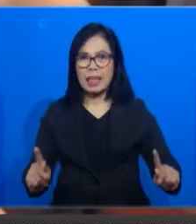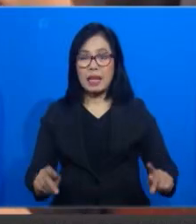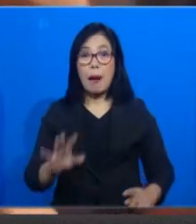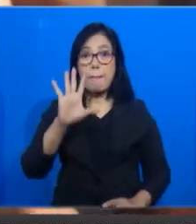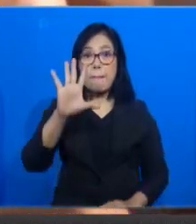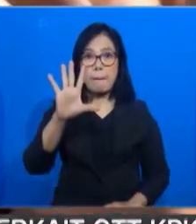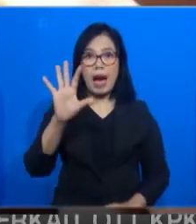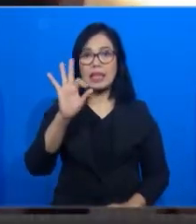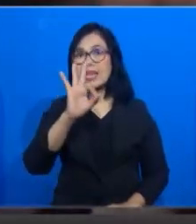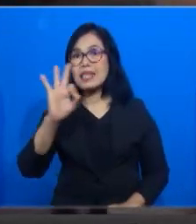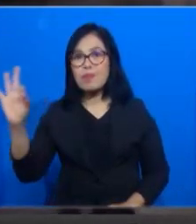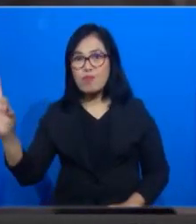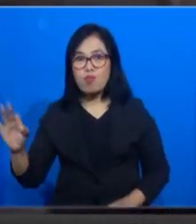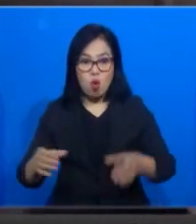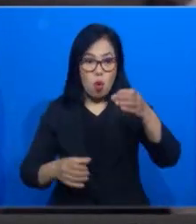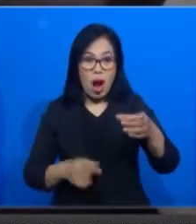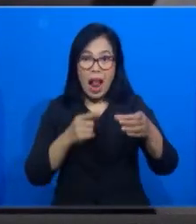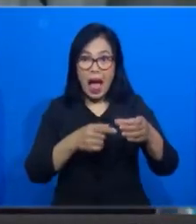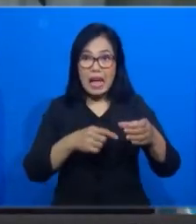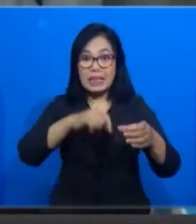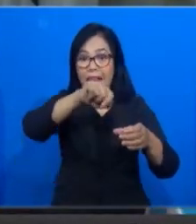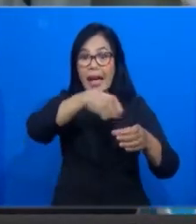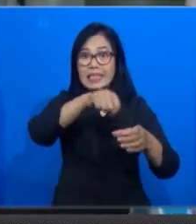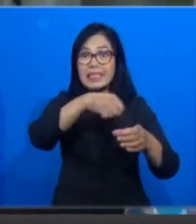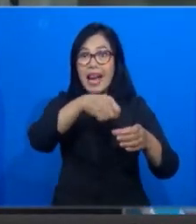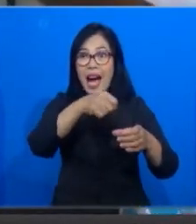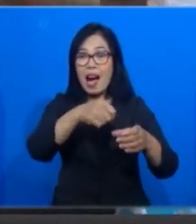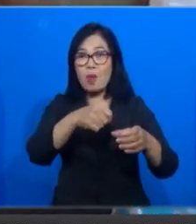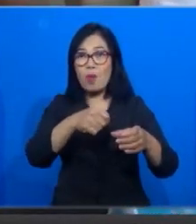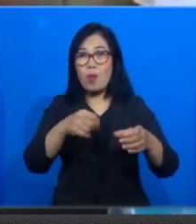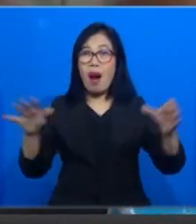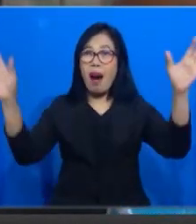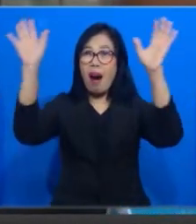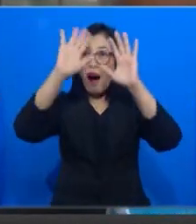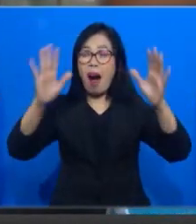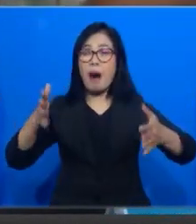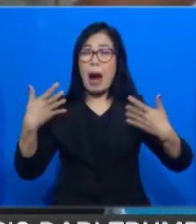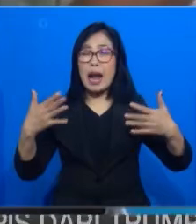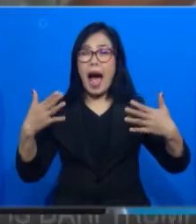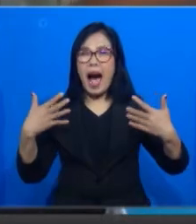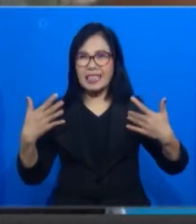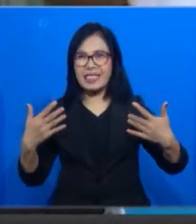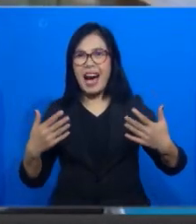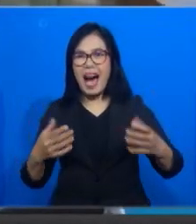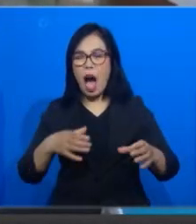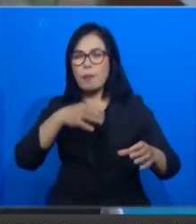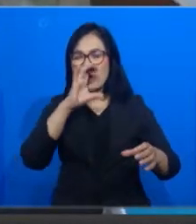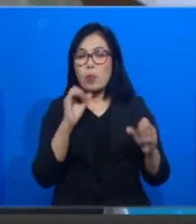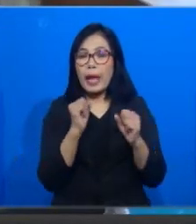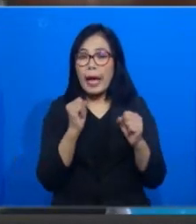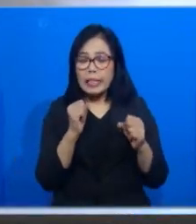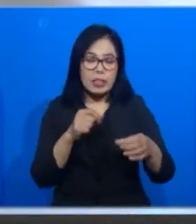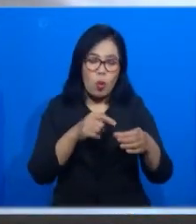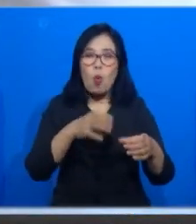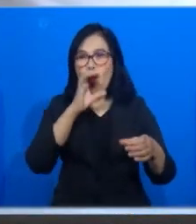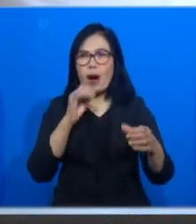dawet langsung diserbu warga. Di tengah cuaca panas dan teriknya sinar matahari, segarnya es dawet cocok menjadi penghilang